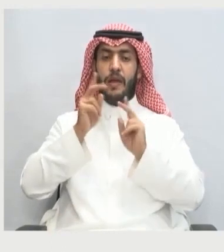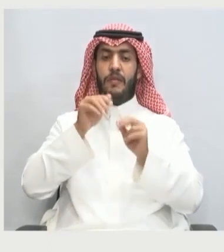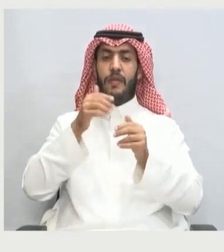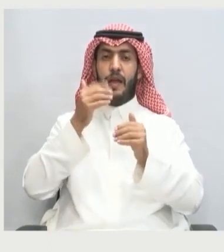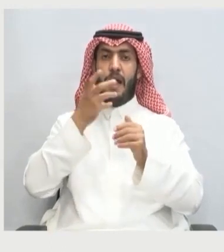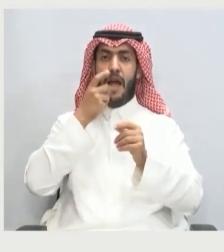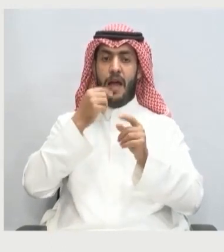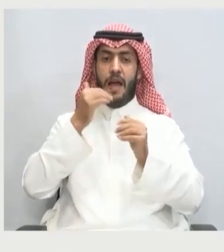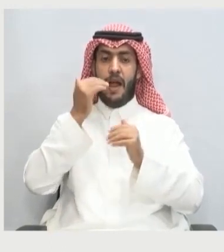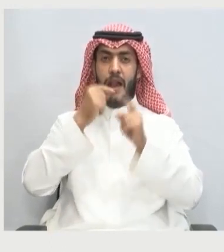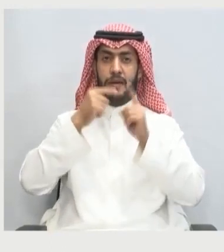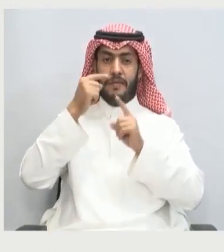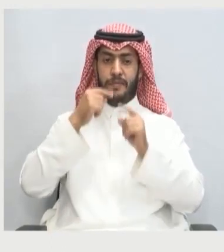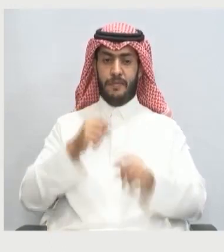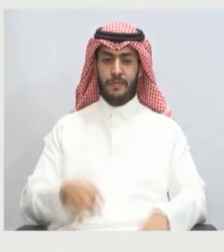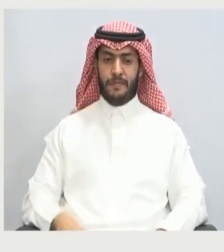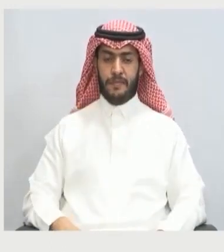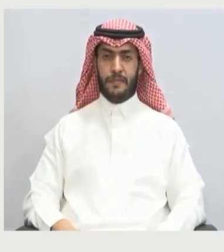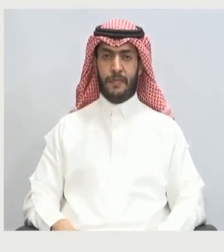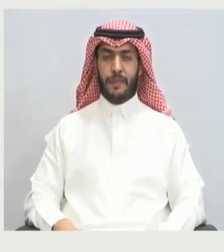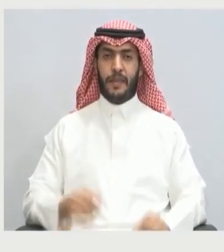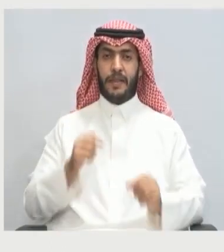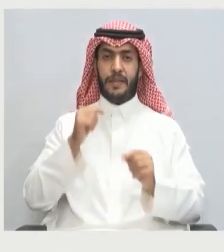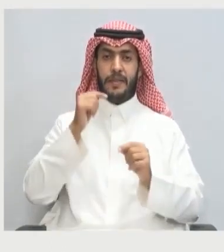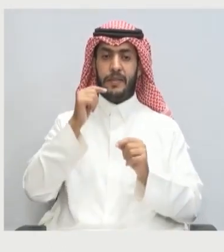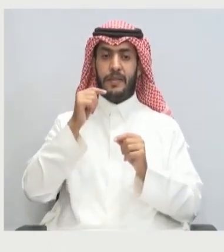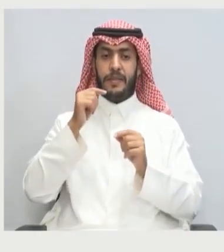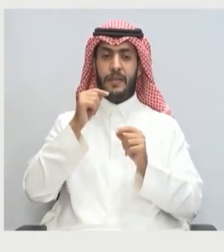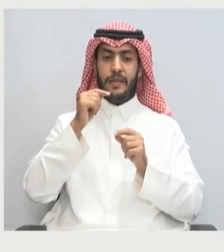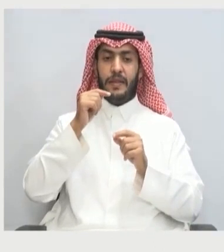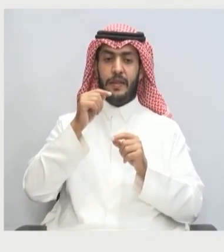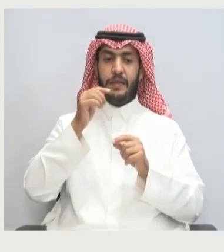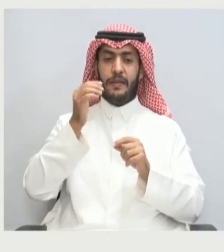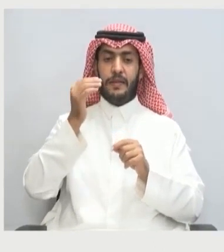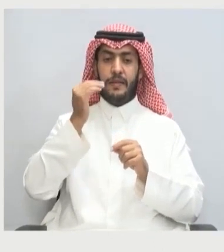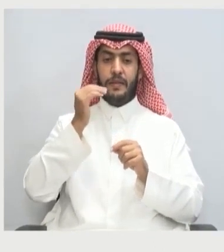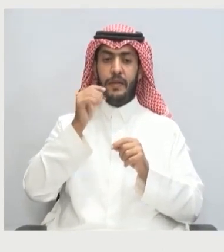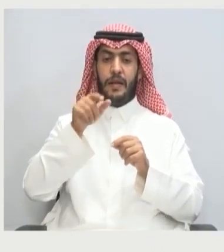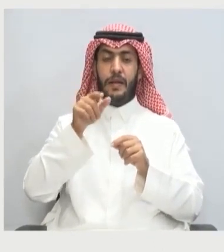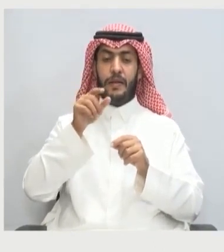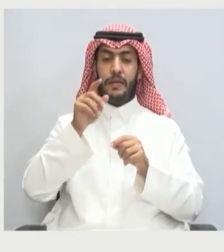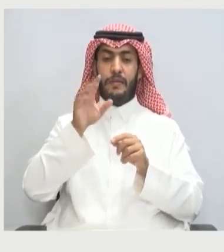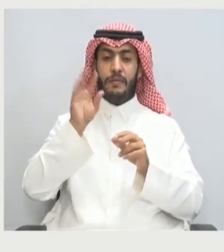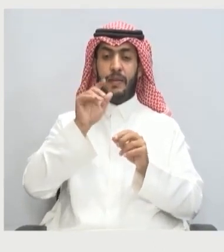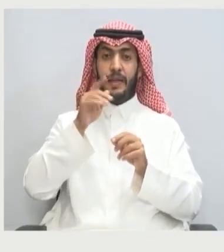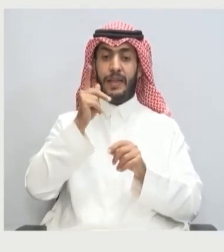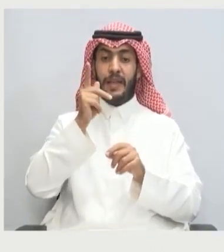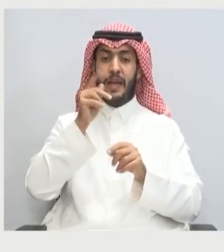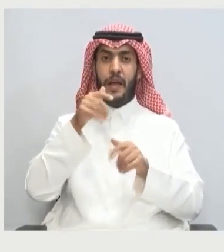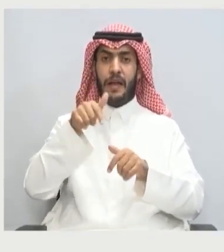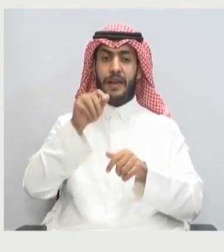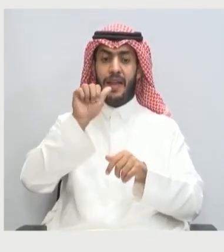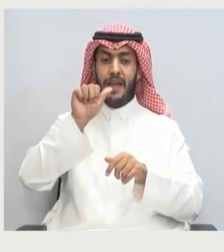درجه الحراره ايضا تعني القيمه الكبيره لكي ان الماده اي يتفاعل